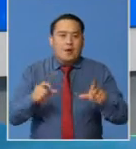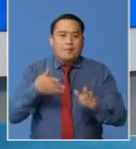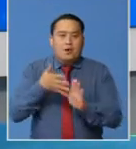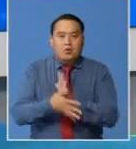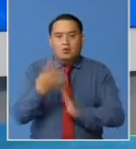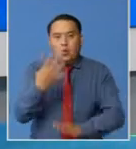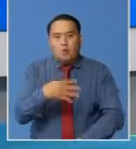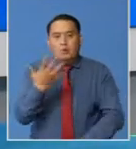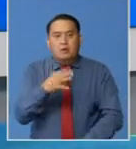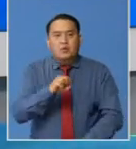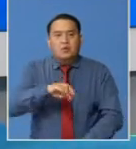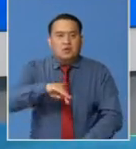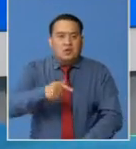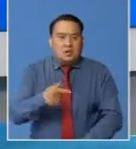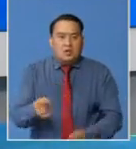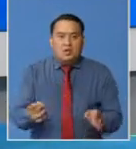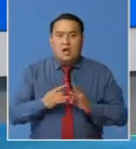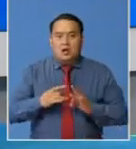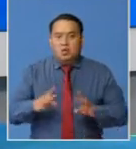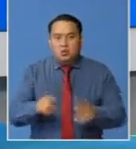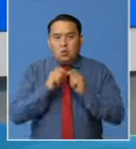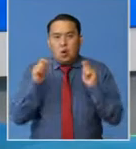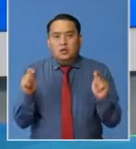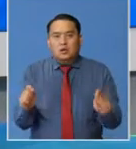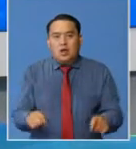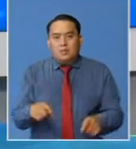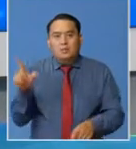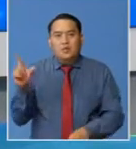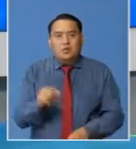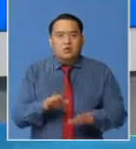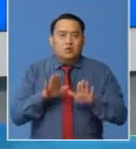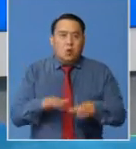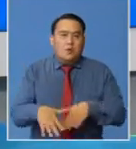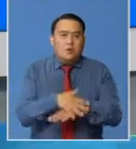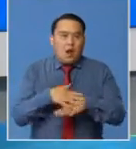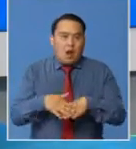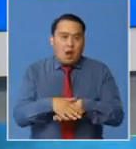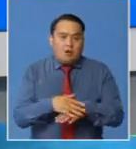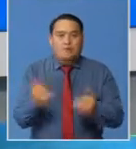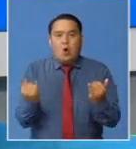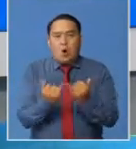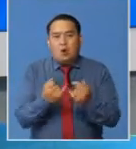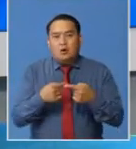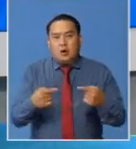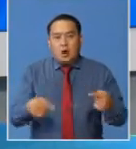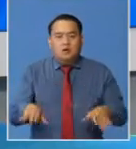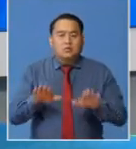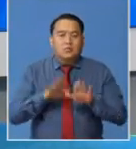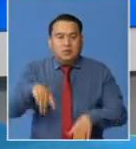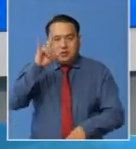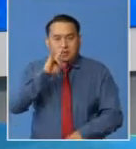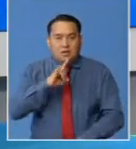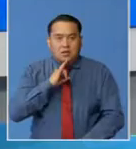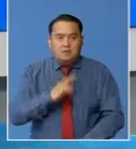порядка 45 миллионов тенге. На торжественную церемонию открытия прибыли не только местные жители, но и гости с разных уголков страны.